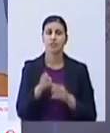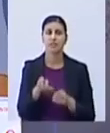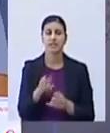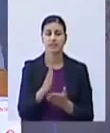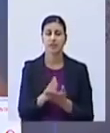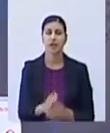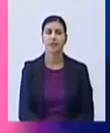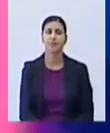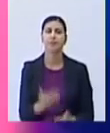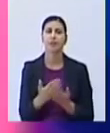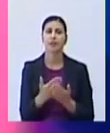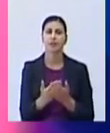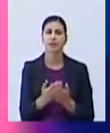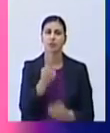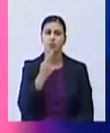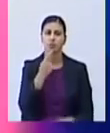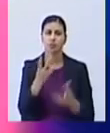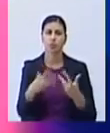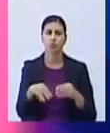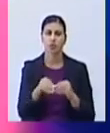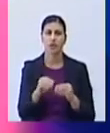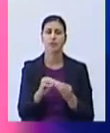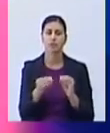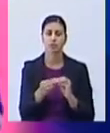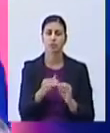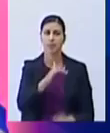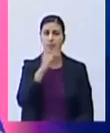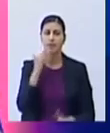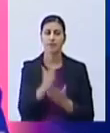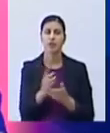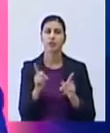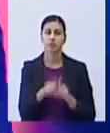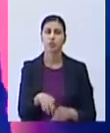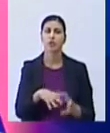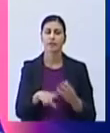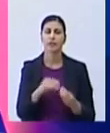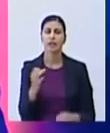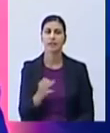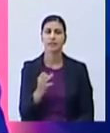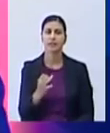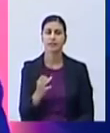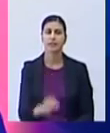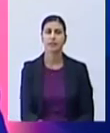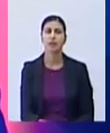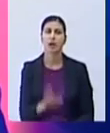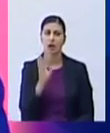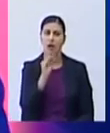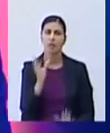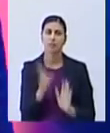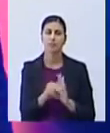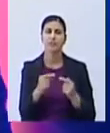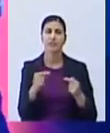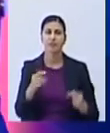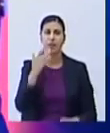სხვა ხო არა. სოციალურ დაუცველი ფენად ძალიან ბევრი პრობლემის წინაშე დგას და ამ მიმართულებითაც ყველა საინტერესებს მოიცავს თუ არა